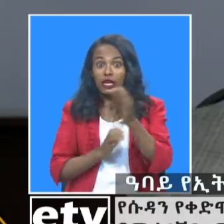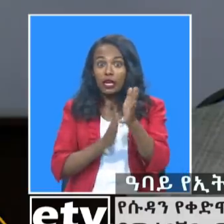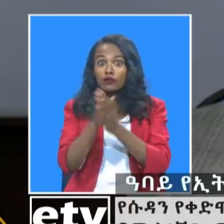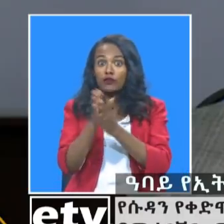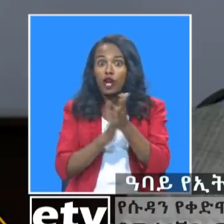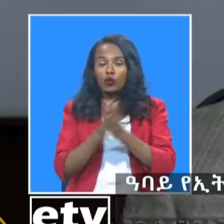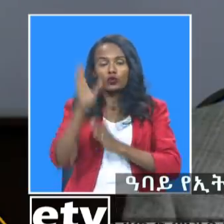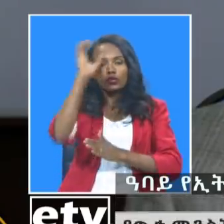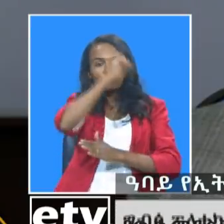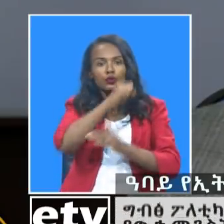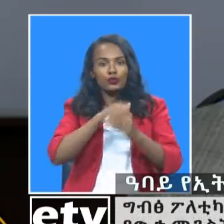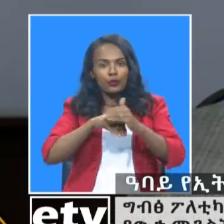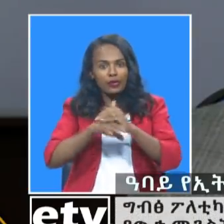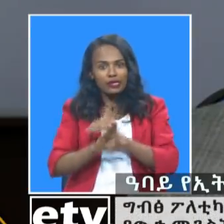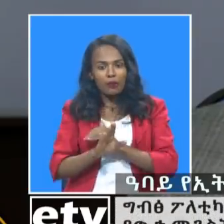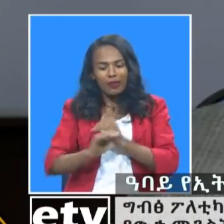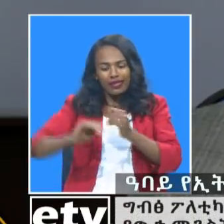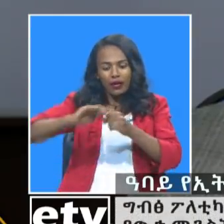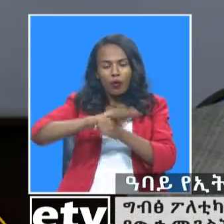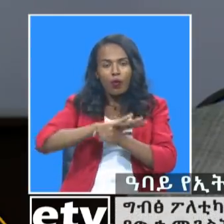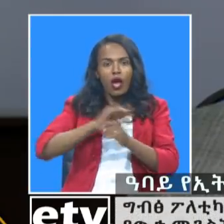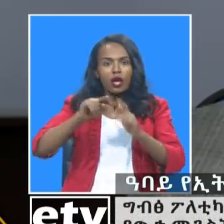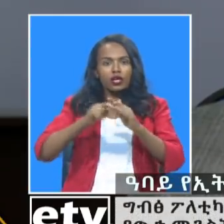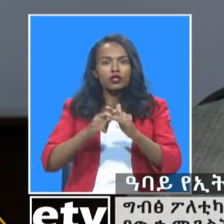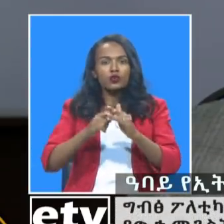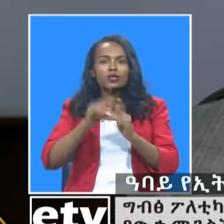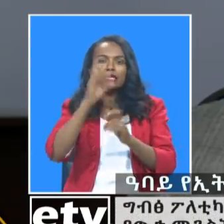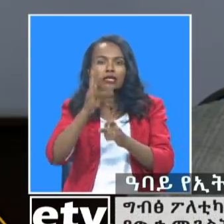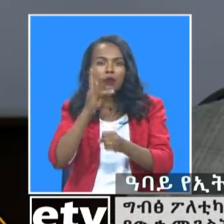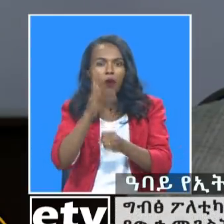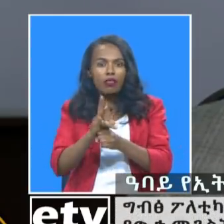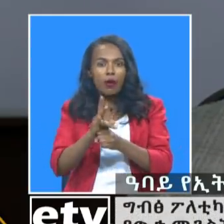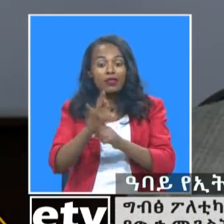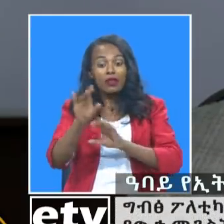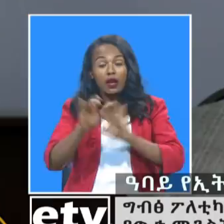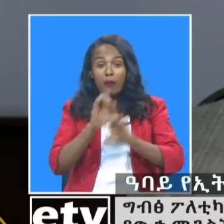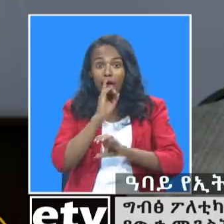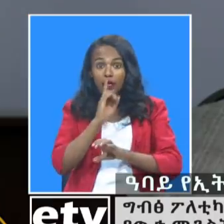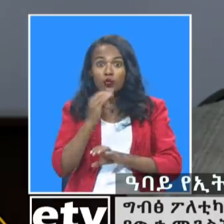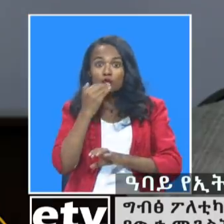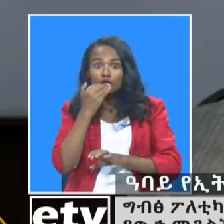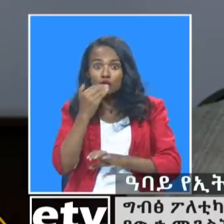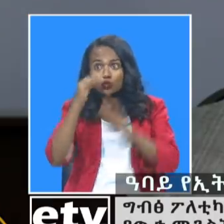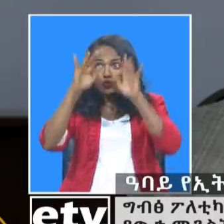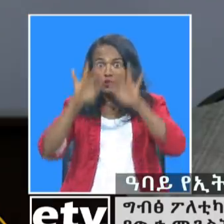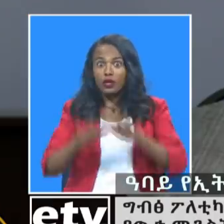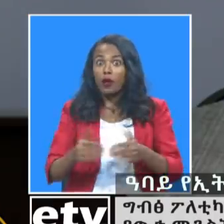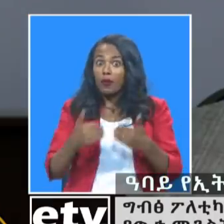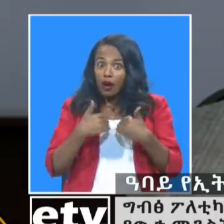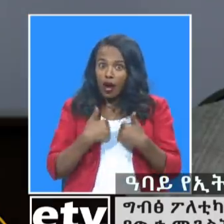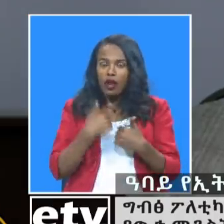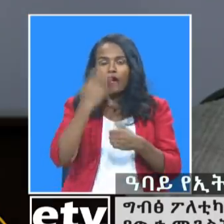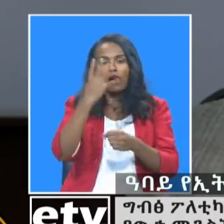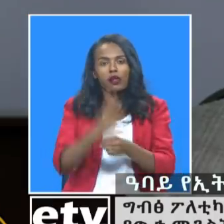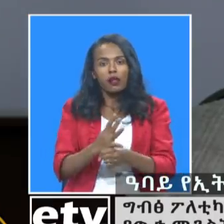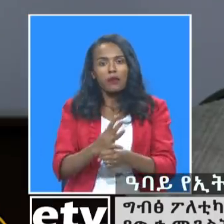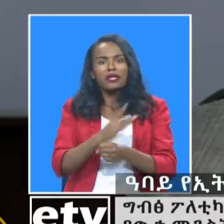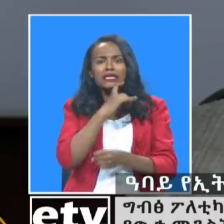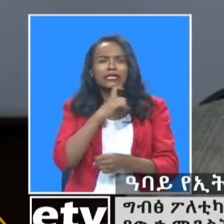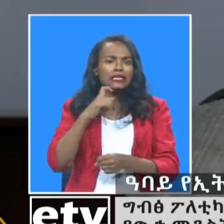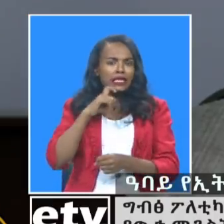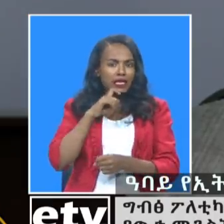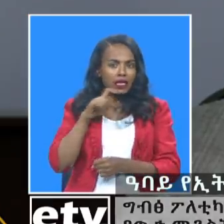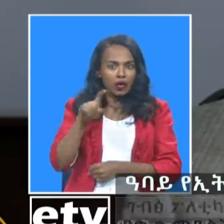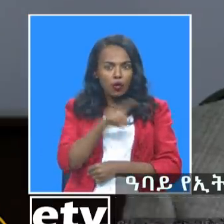ፍላጎት ግምት ውስጥ በማስገባት የመሙያ ጊዜውን እስከ 7 ዓመት ለማድረግ ነው። ጥሩ ዝናብ የሚኖር ከሆነ በ4 ዓመት፣ ደረቅ የሚሆን